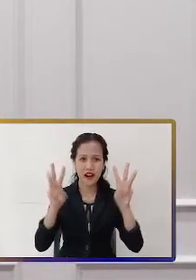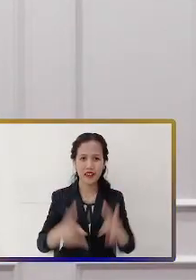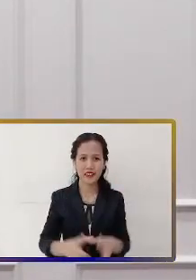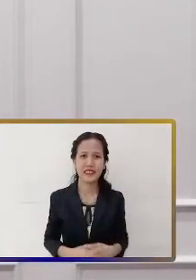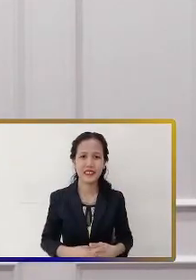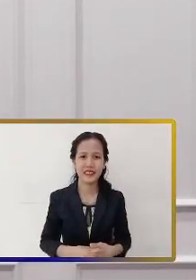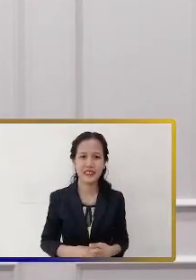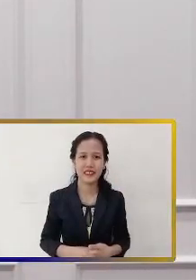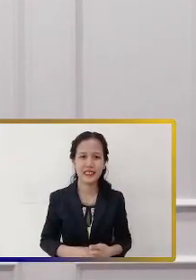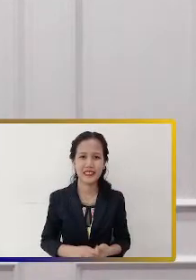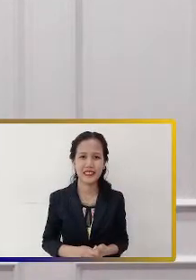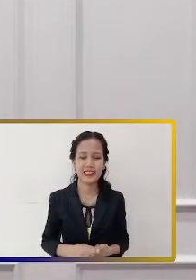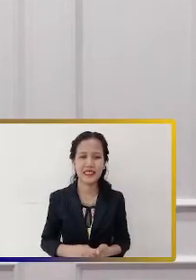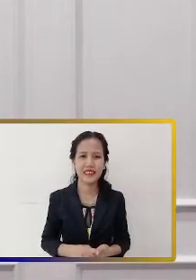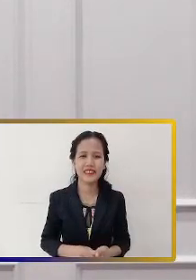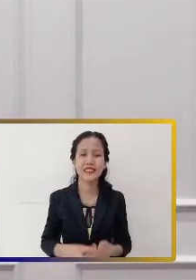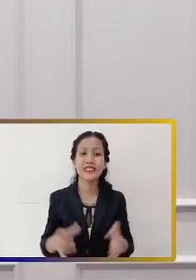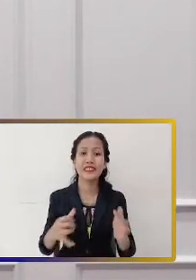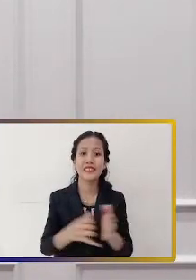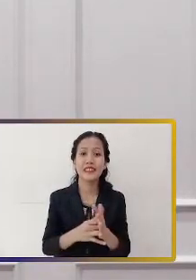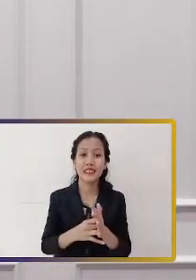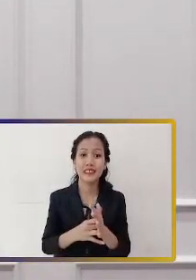kanya, yun talaga,